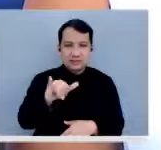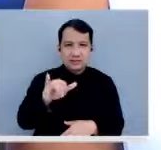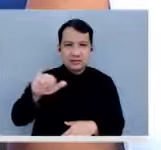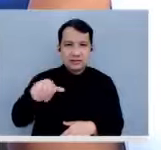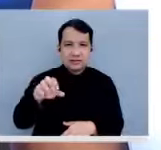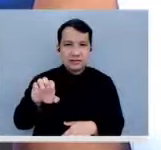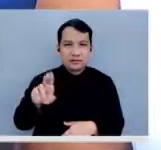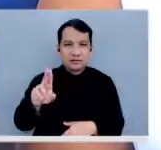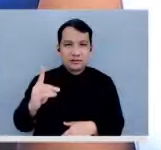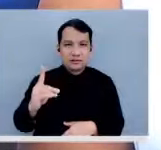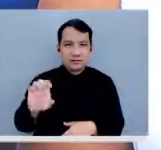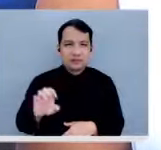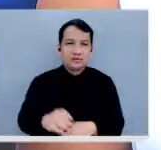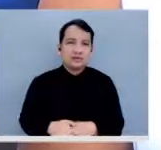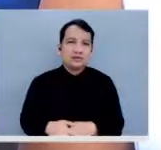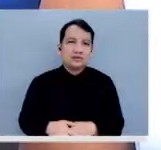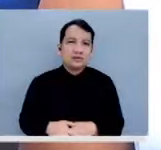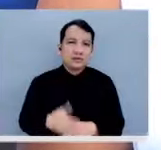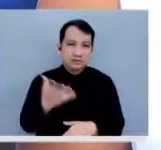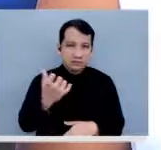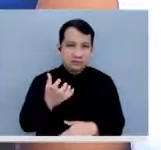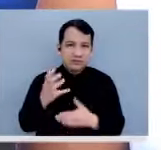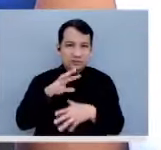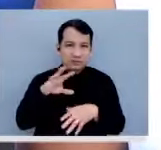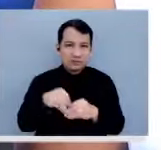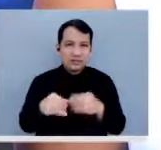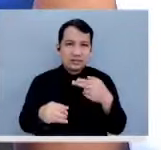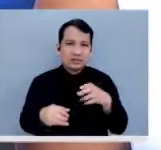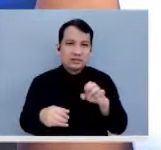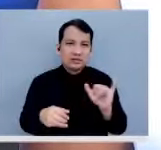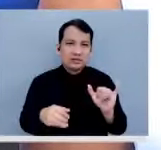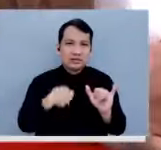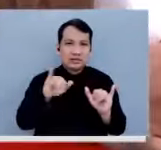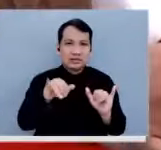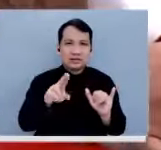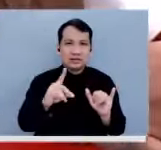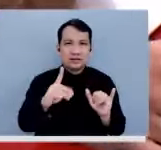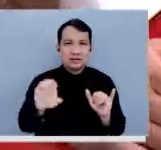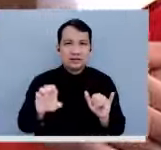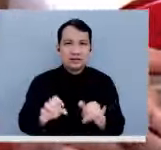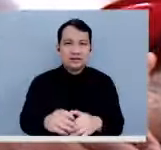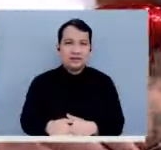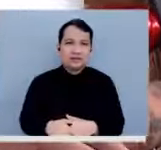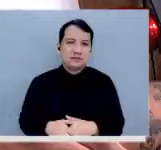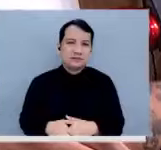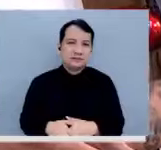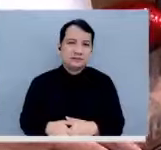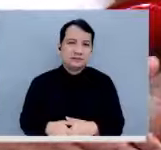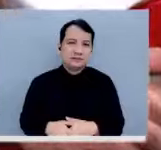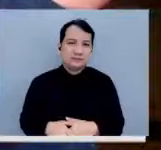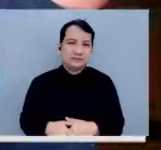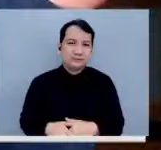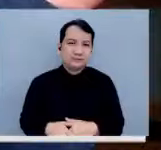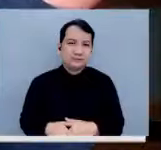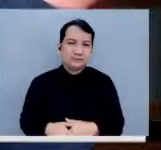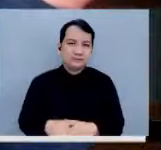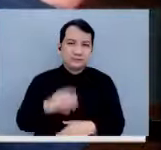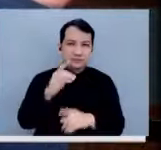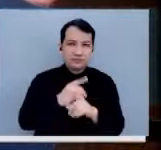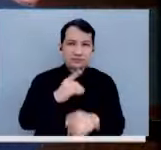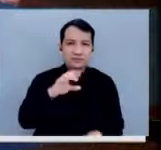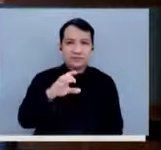Bago. Gusto namin sila ma- Hey June. Yes, Hey June with exclamation point. Galing yan. Sa December Avenue, mo. So,